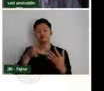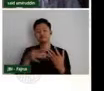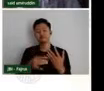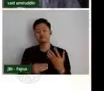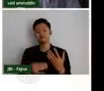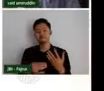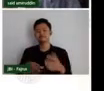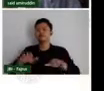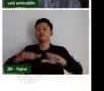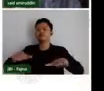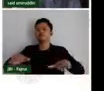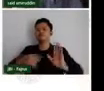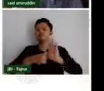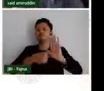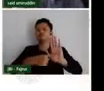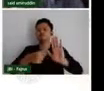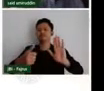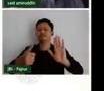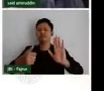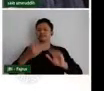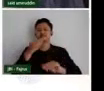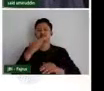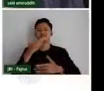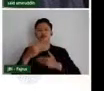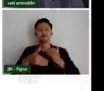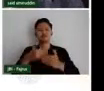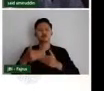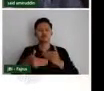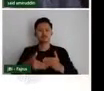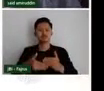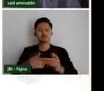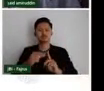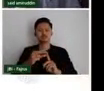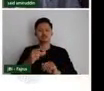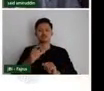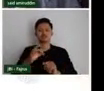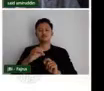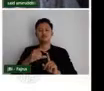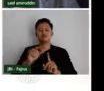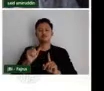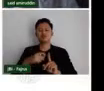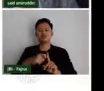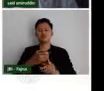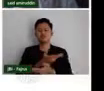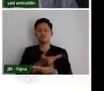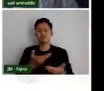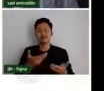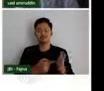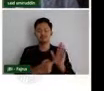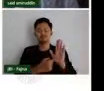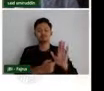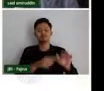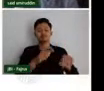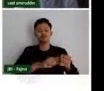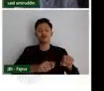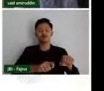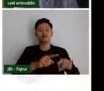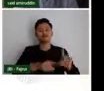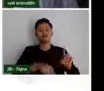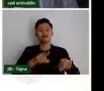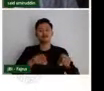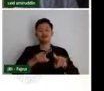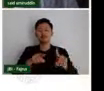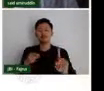Ini mendemonstrasikan ini merupakan produk mungkin ya. Mereka itu bisa menghasilkan produk yang beragam namun dengan tujuan yang sama. Artinya